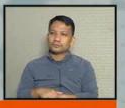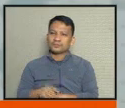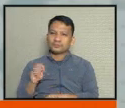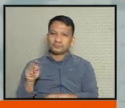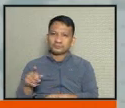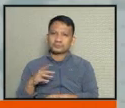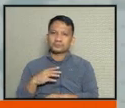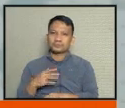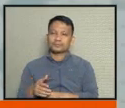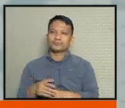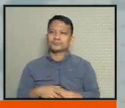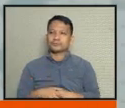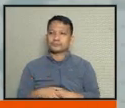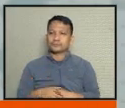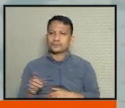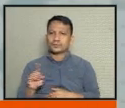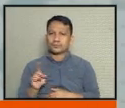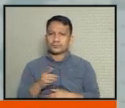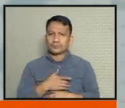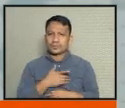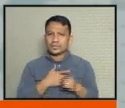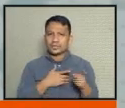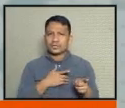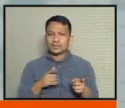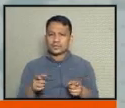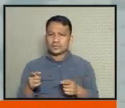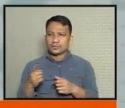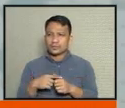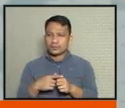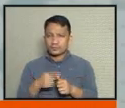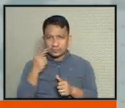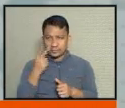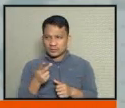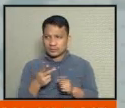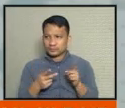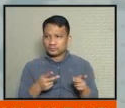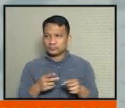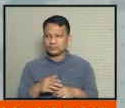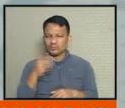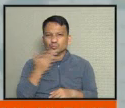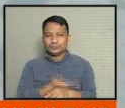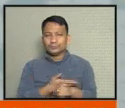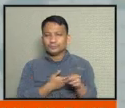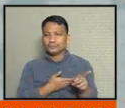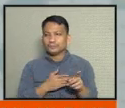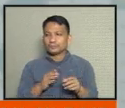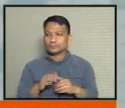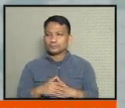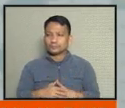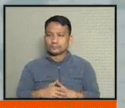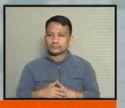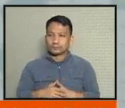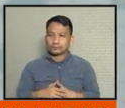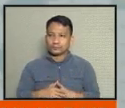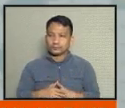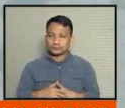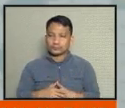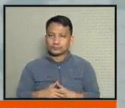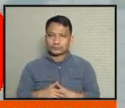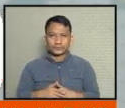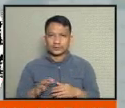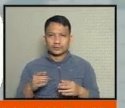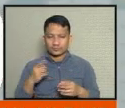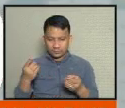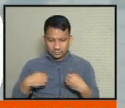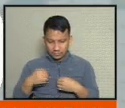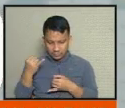Okay. Anong reaction niya nung makita niya yung nanay niyo? Anak niyo, ha? Makita niya yung nanay niyo? Niya na? Walang